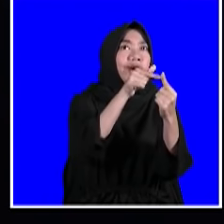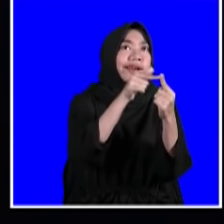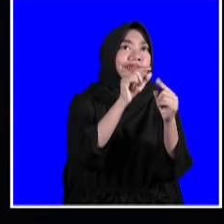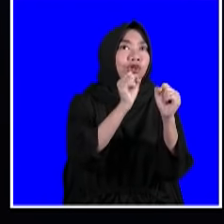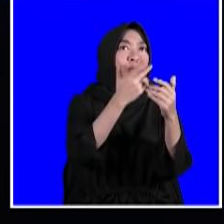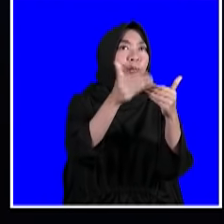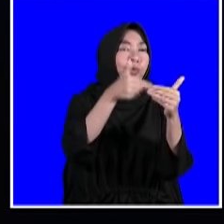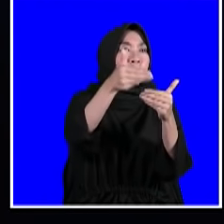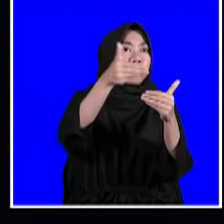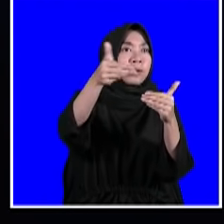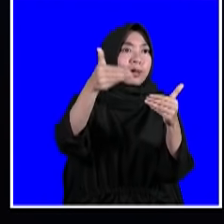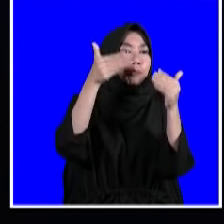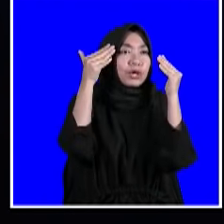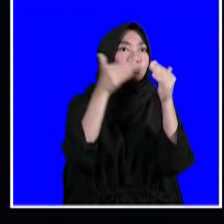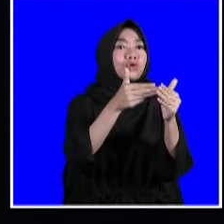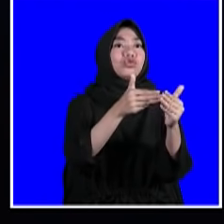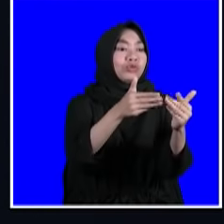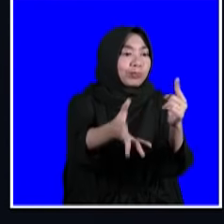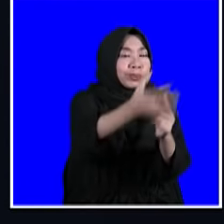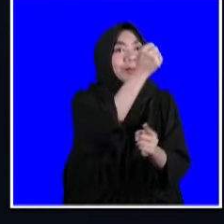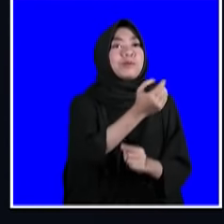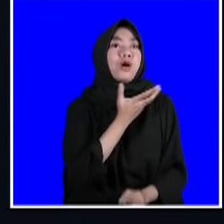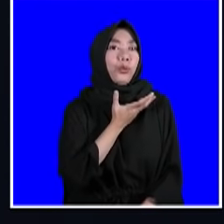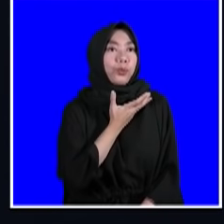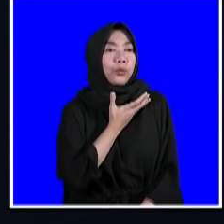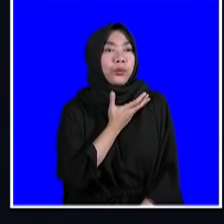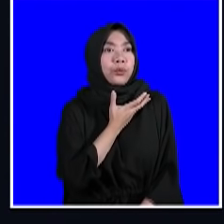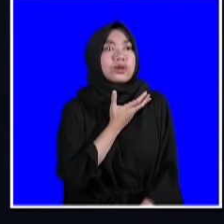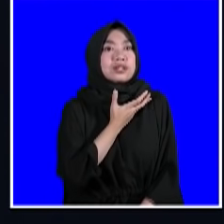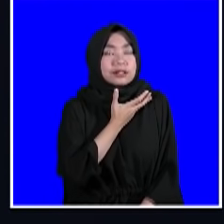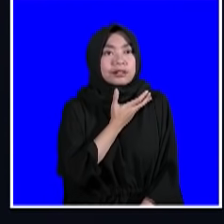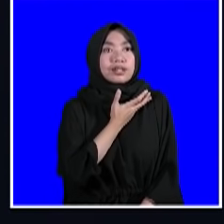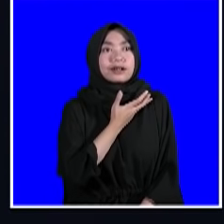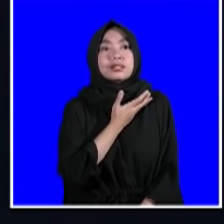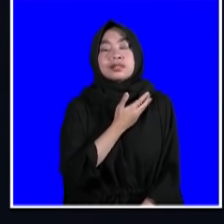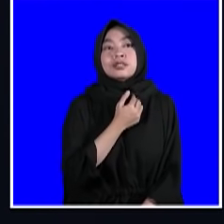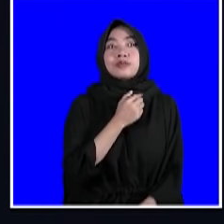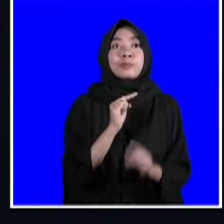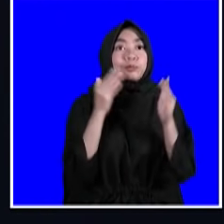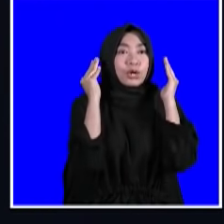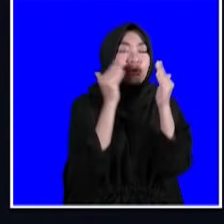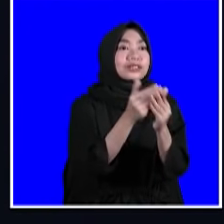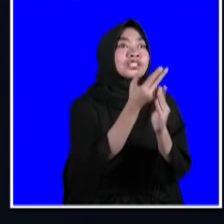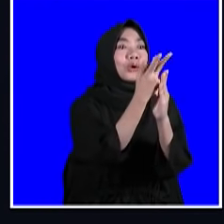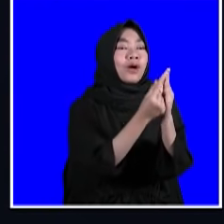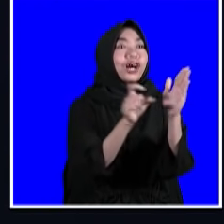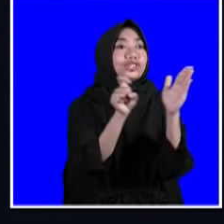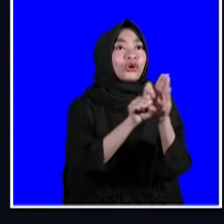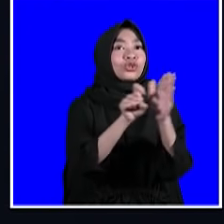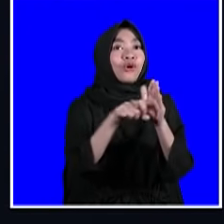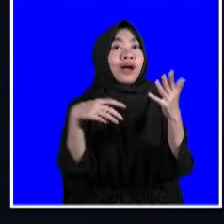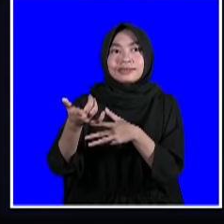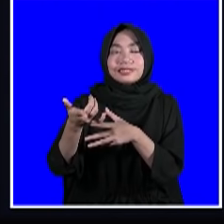keuangan yang menjadi prioritas dalam hidup kita. Nah, salah satu prioritas keuangan dalam hidup kita adalah